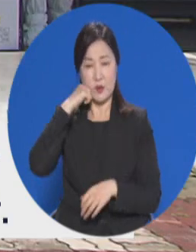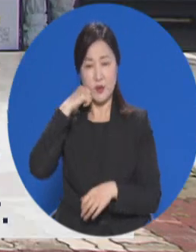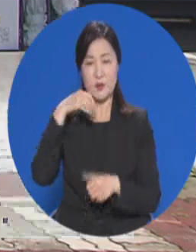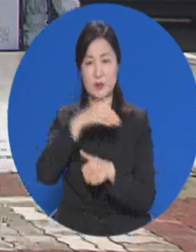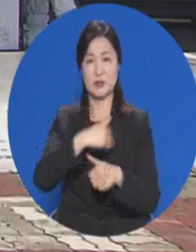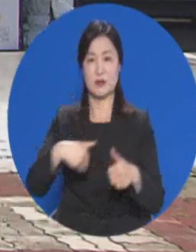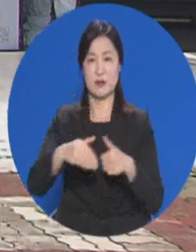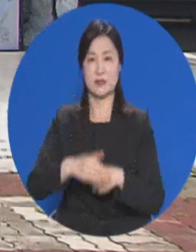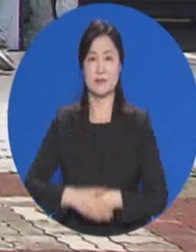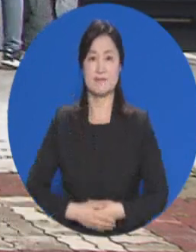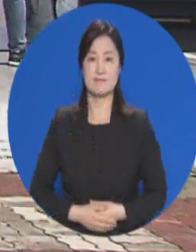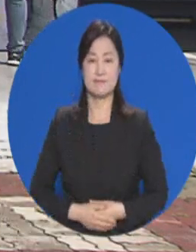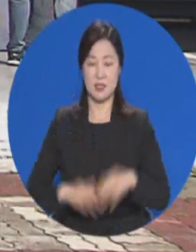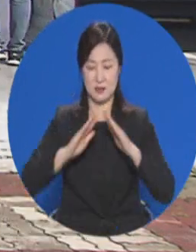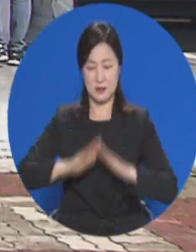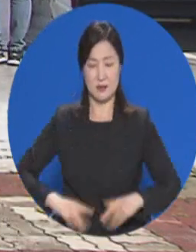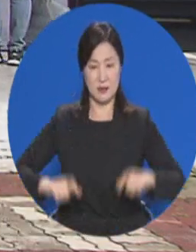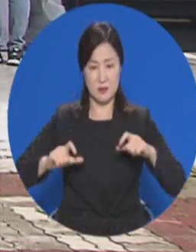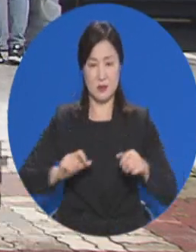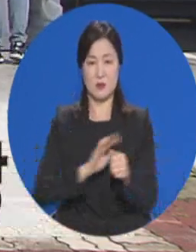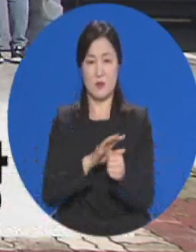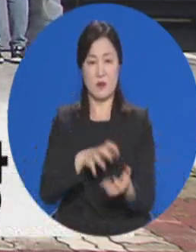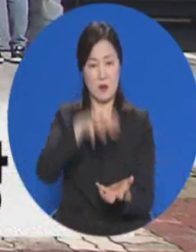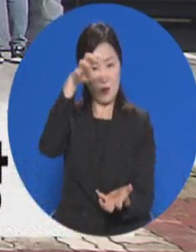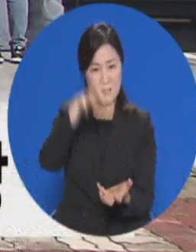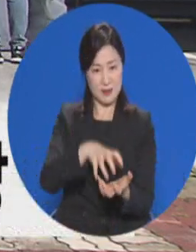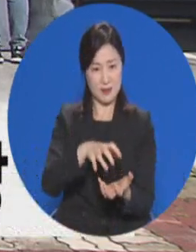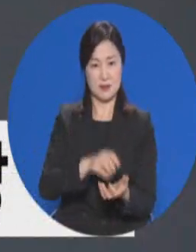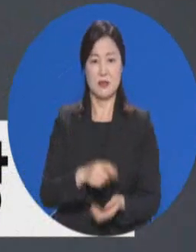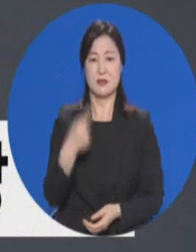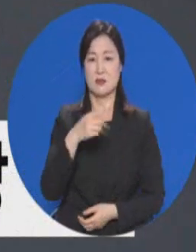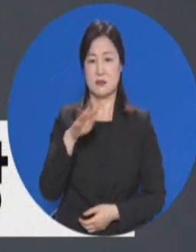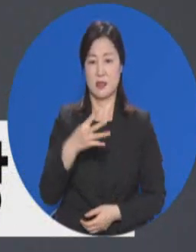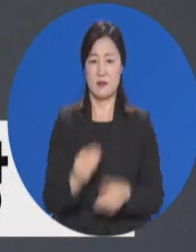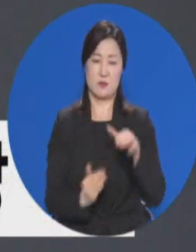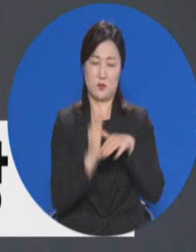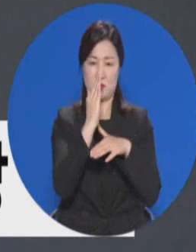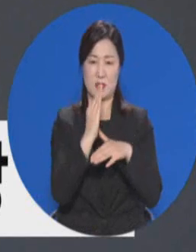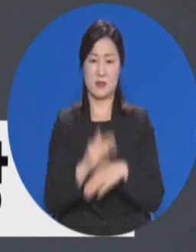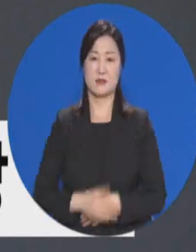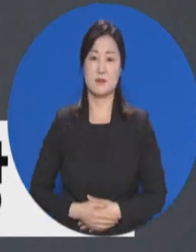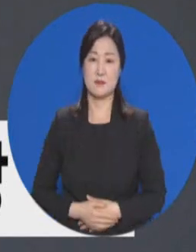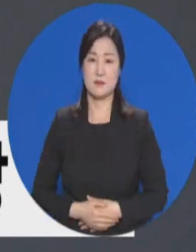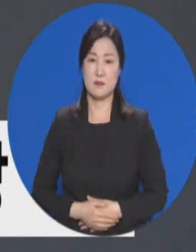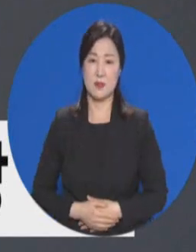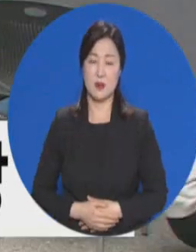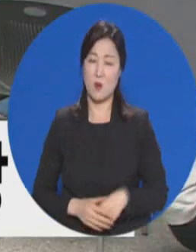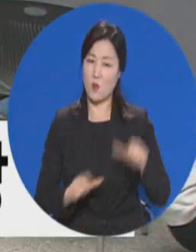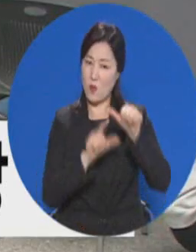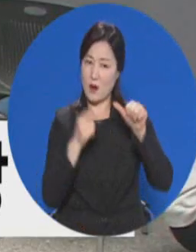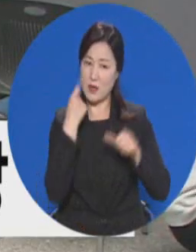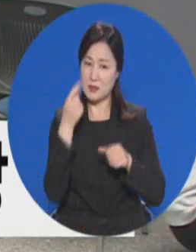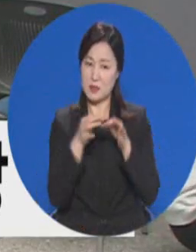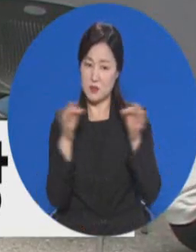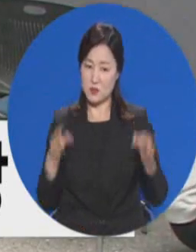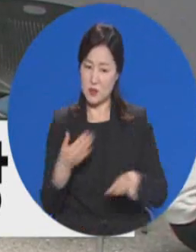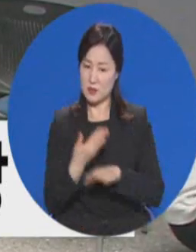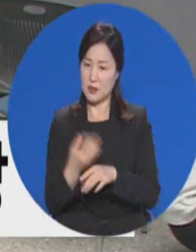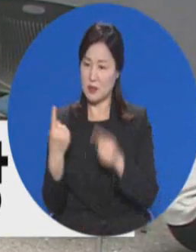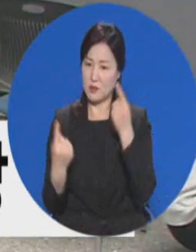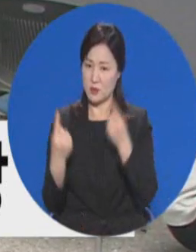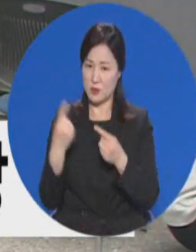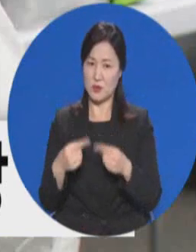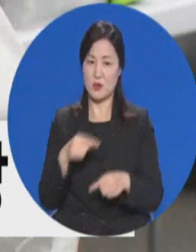어렵습니다. 전남의 코로나19 누적 확진자는 1,400명을 돌파했습니다. 5월 한 달 평소보다 많은